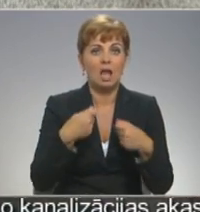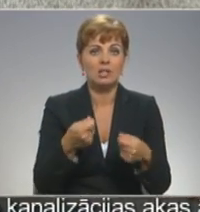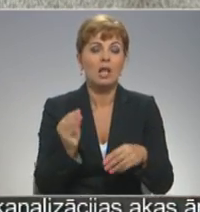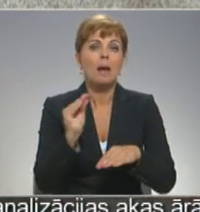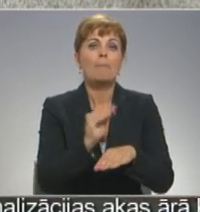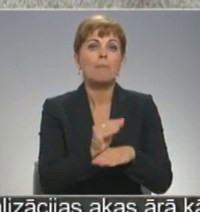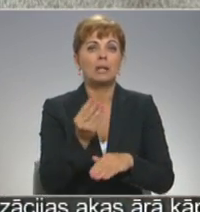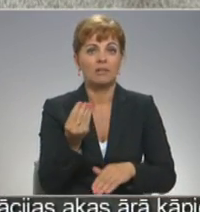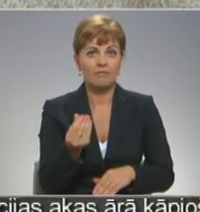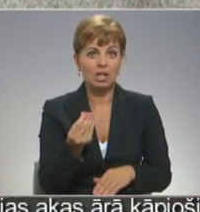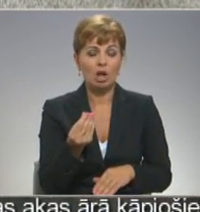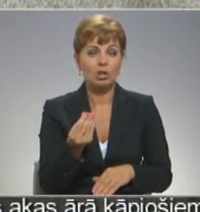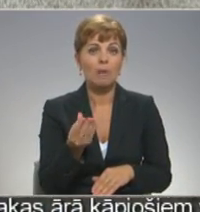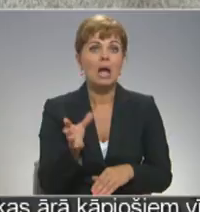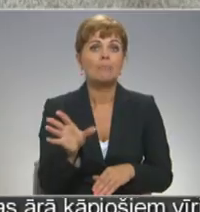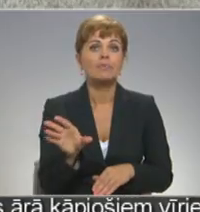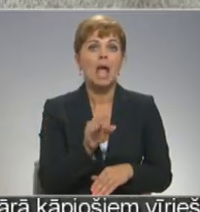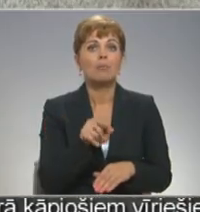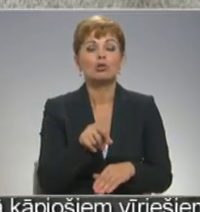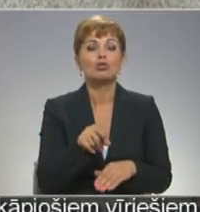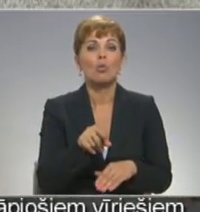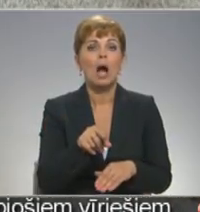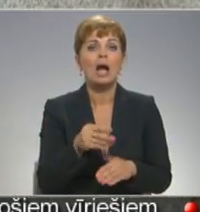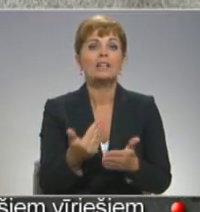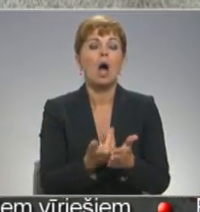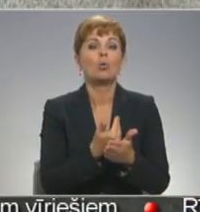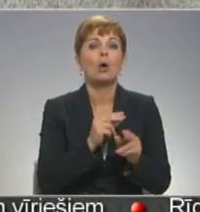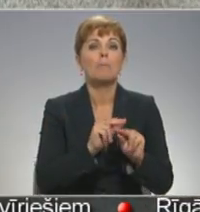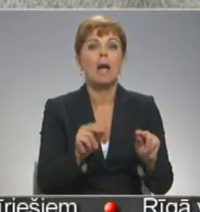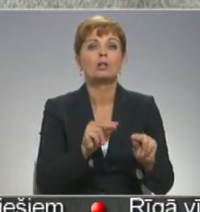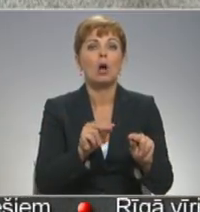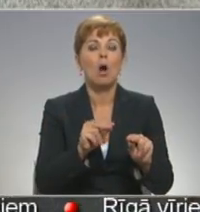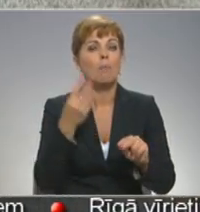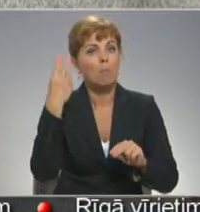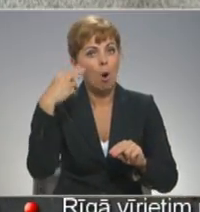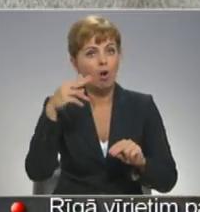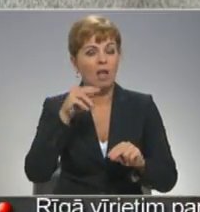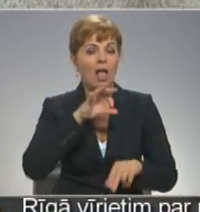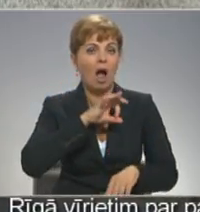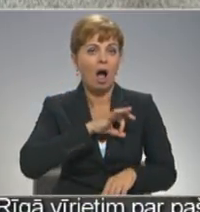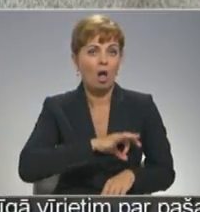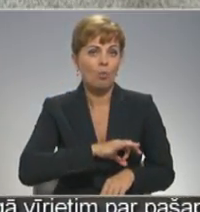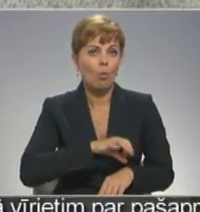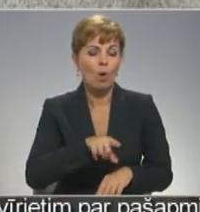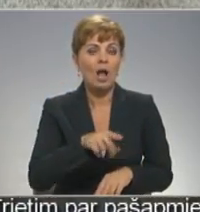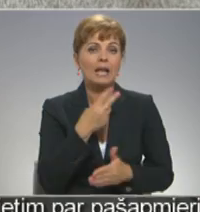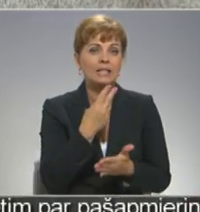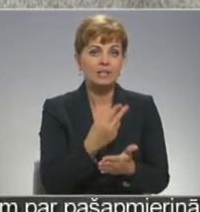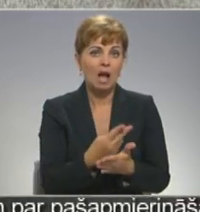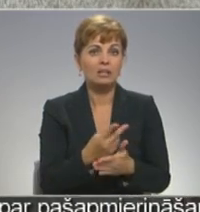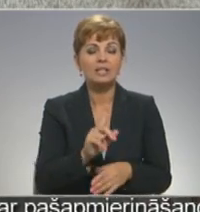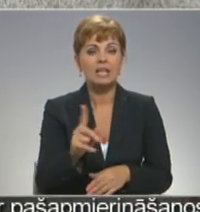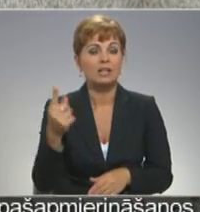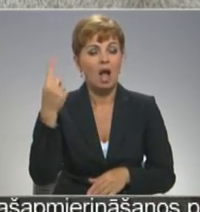papildus finansējumu, un ņemot šo jauno pedagogu atalgojuma modeli, kas nāk, izskatās, ka mums